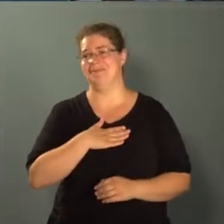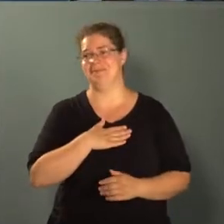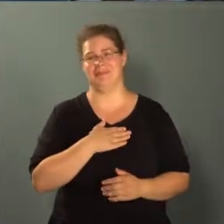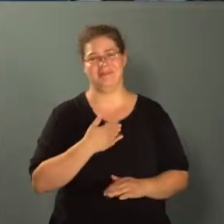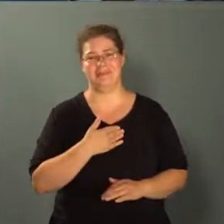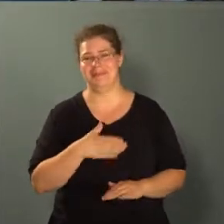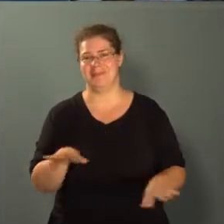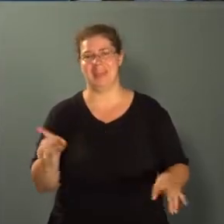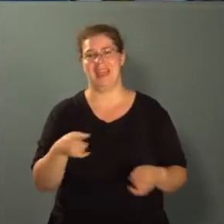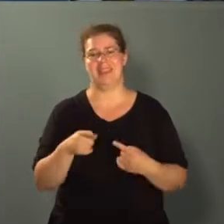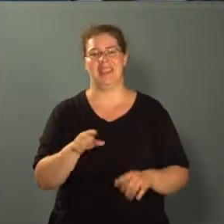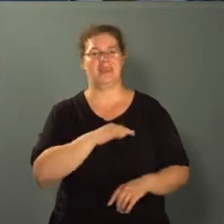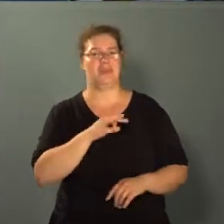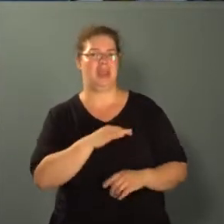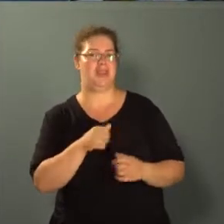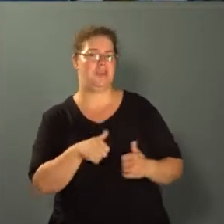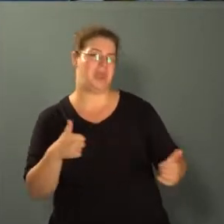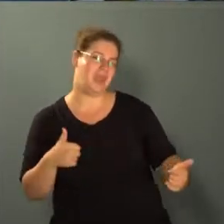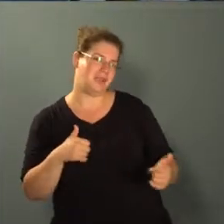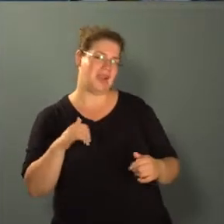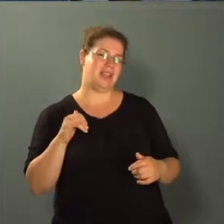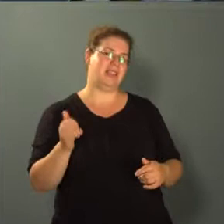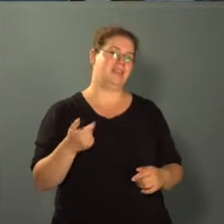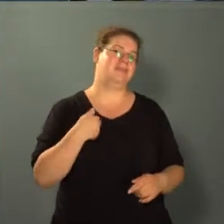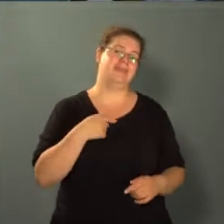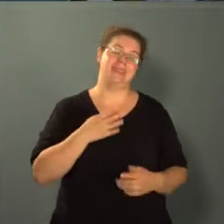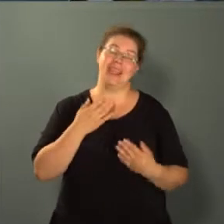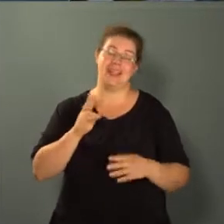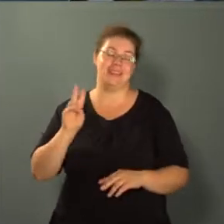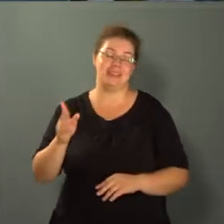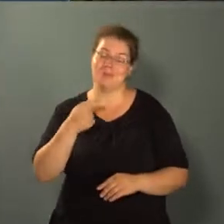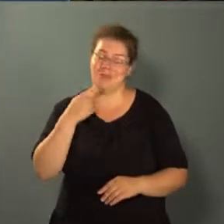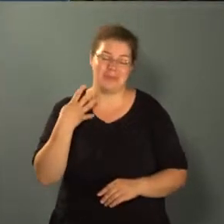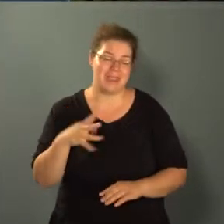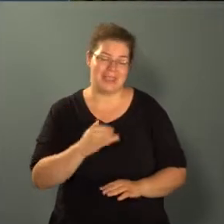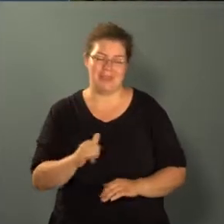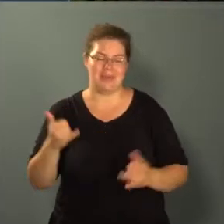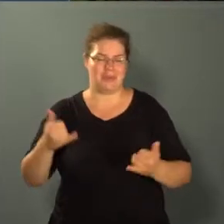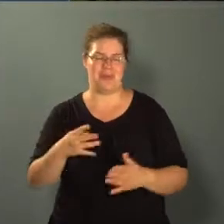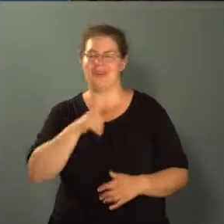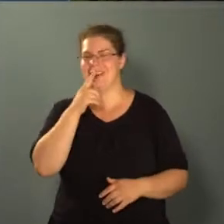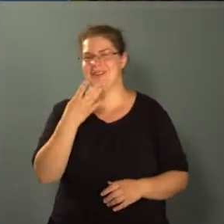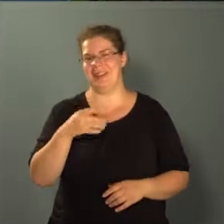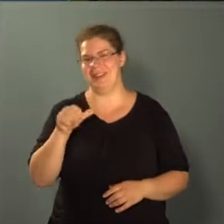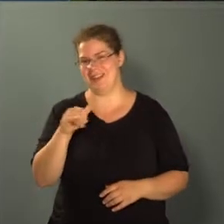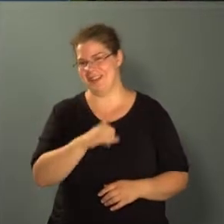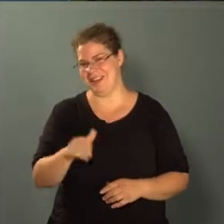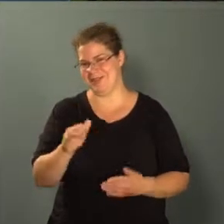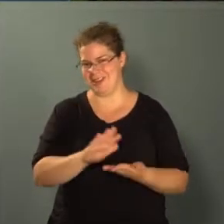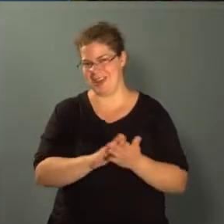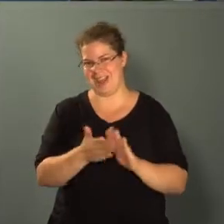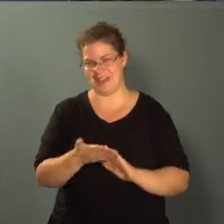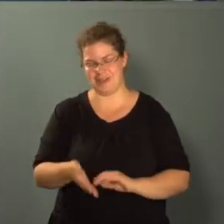minden zenész barátom elvált. És én hála Istennek, mondom, 40 év. Most leszünk 41 éves